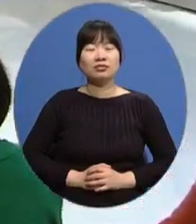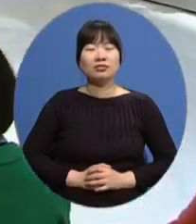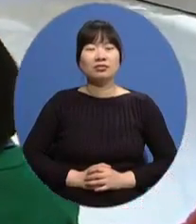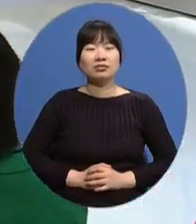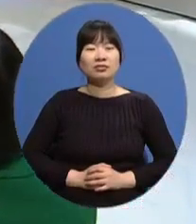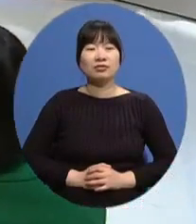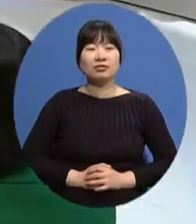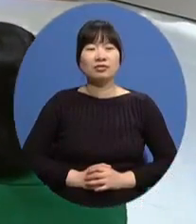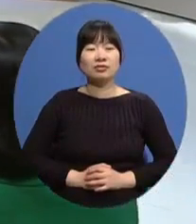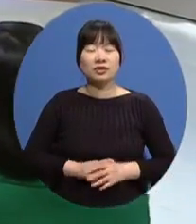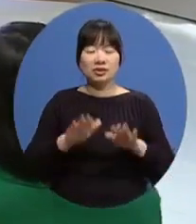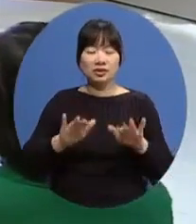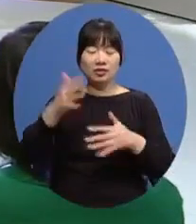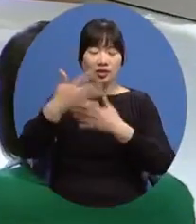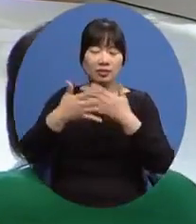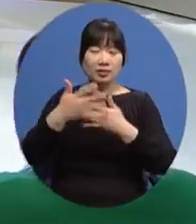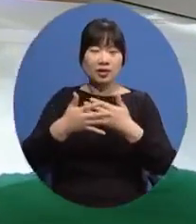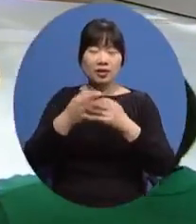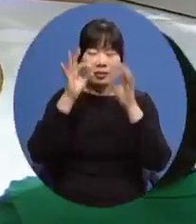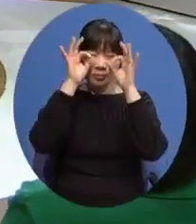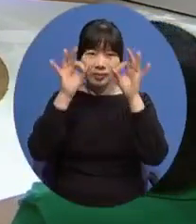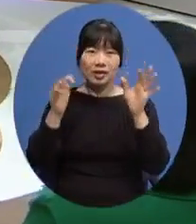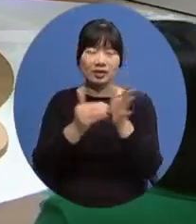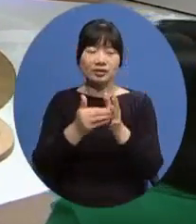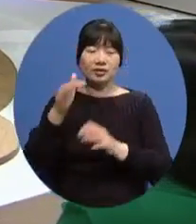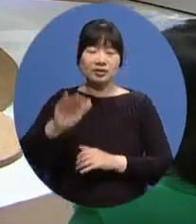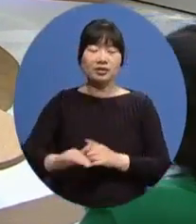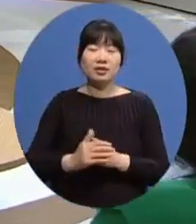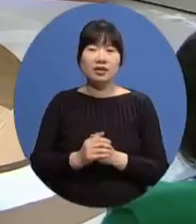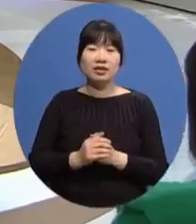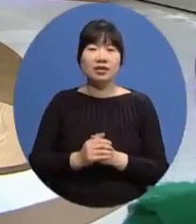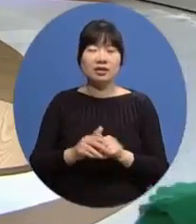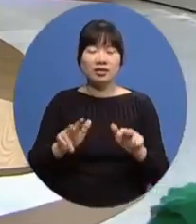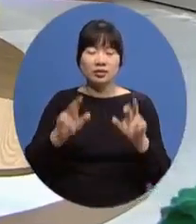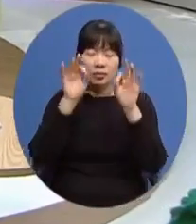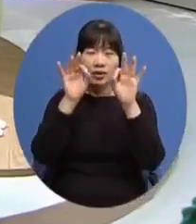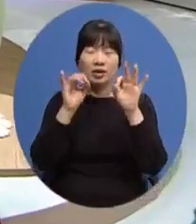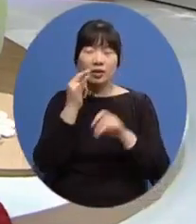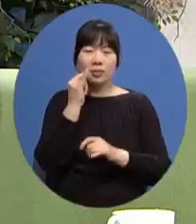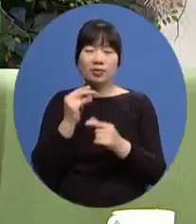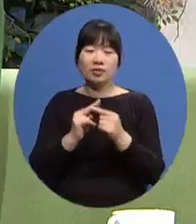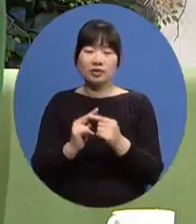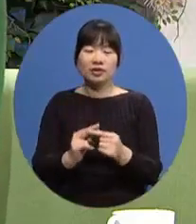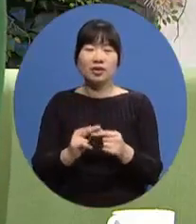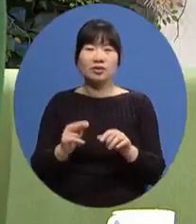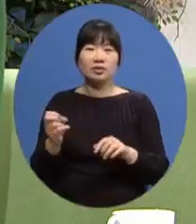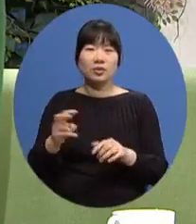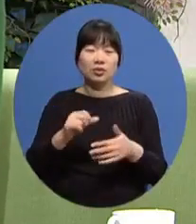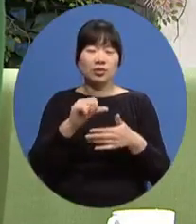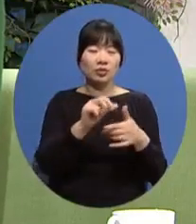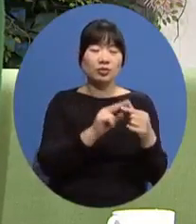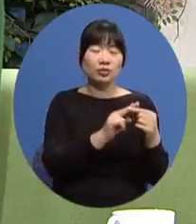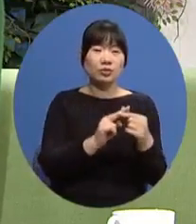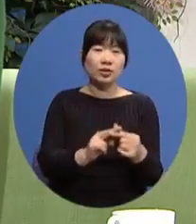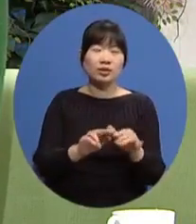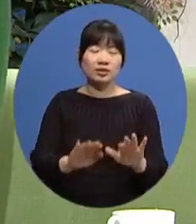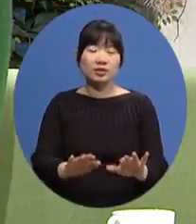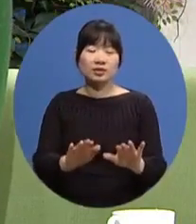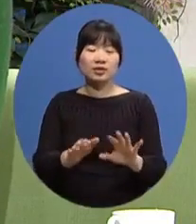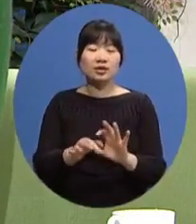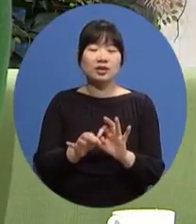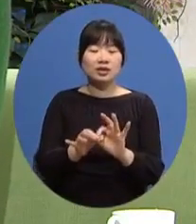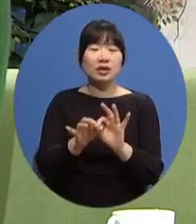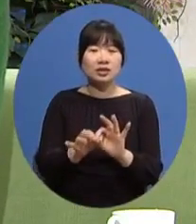네, 지금 저 화면을 좀 봤는데요. 네. 지금 보니까 어머니하고 건우하고의 이